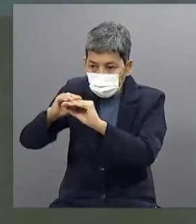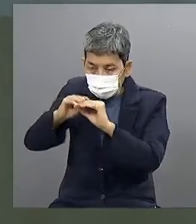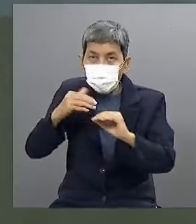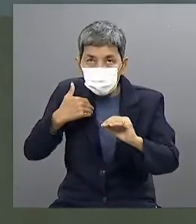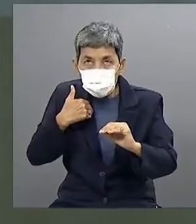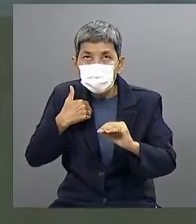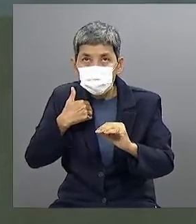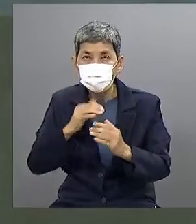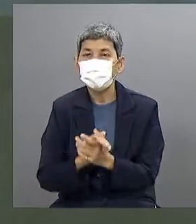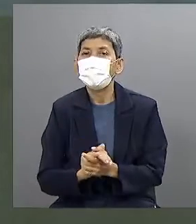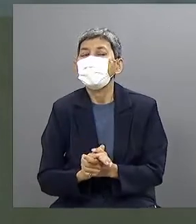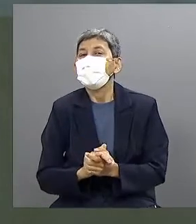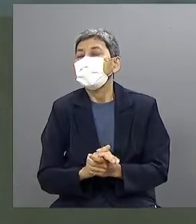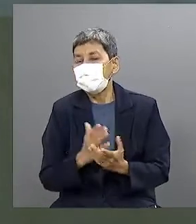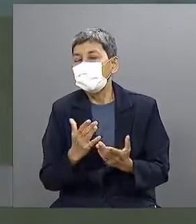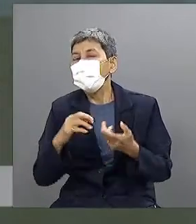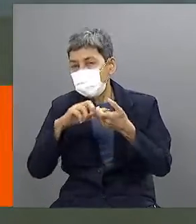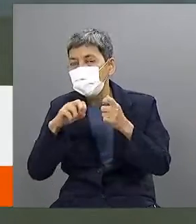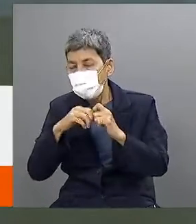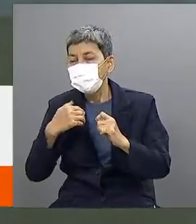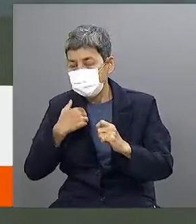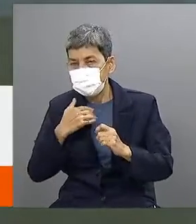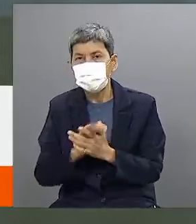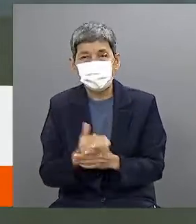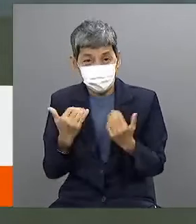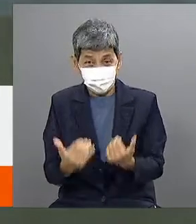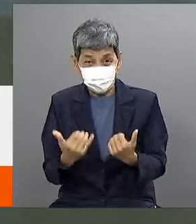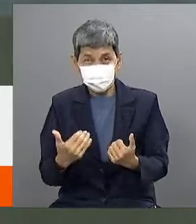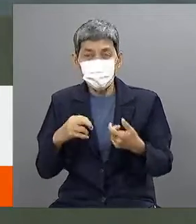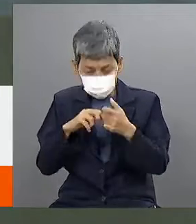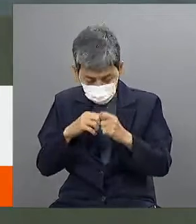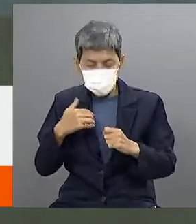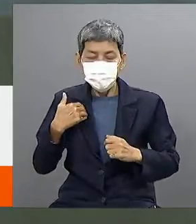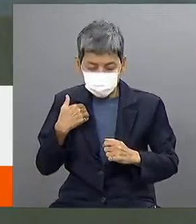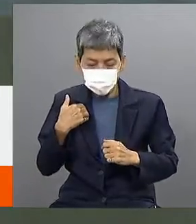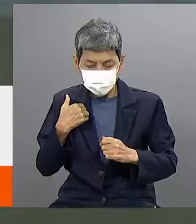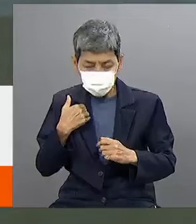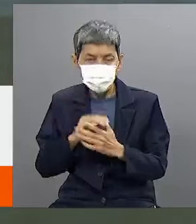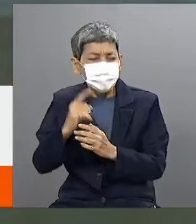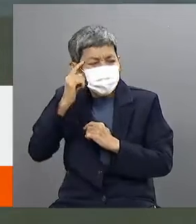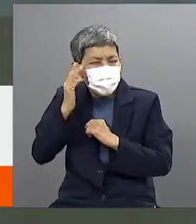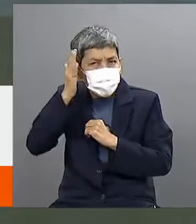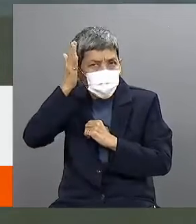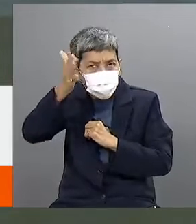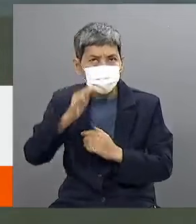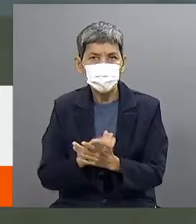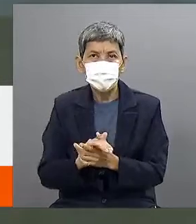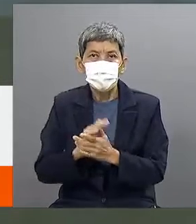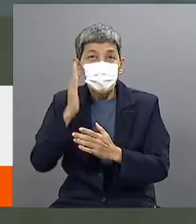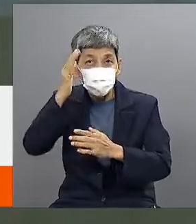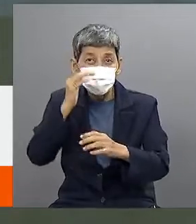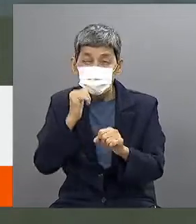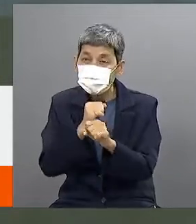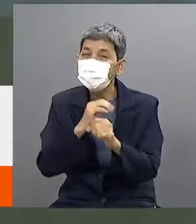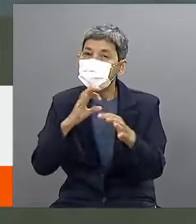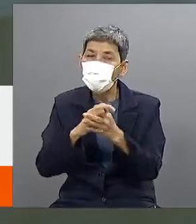ครับอันนี้ก็เกิดปัญหาณปัจจุบันก็มีปัญหาครับแต่อนาคตเนี่ยมันจะสอดรับกับแหล่งท่องเที่ยวที่กำลังเ